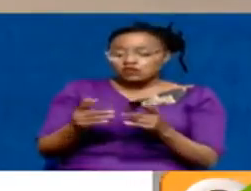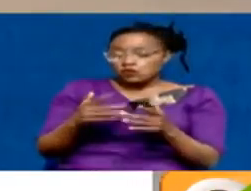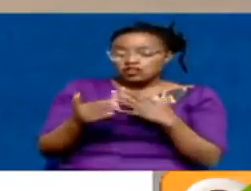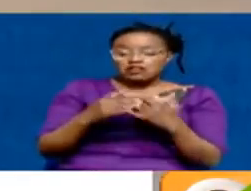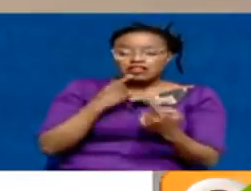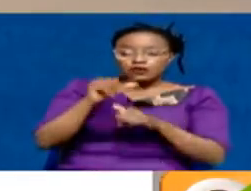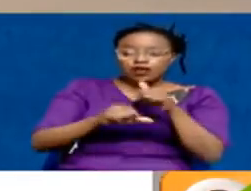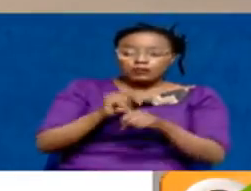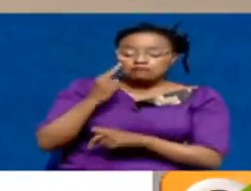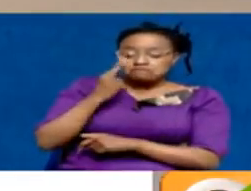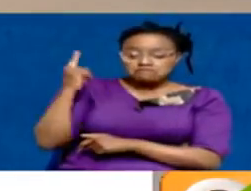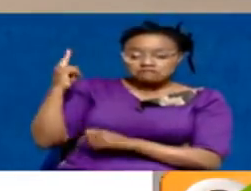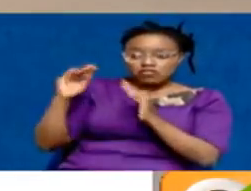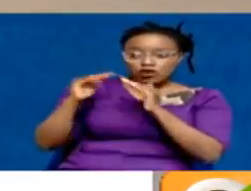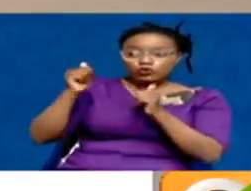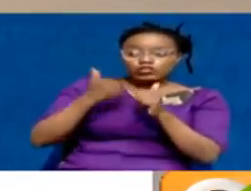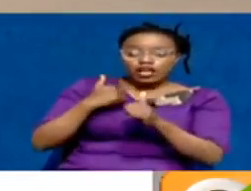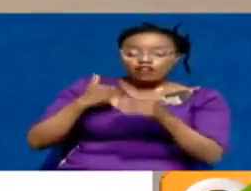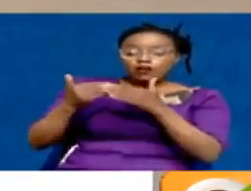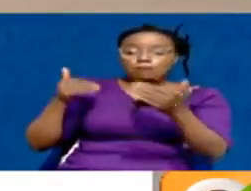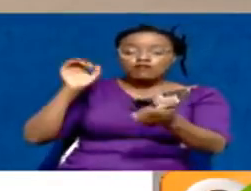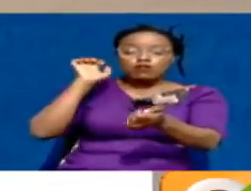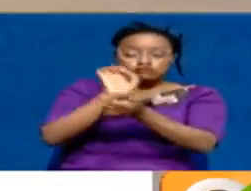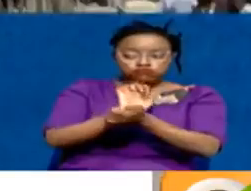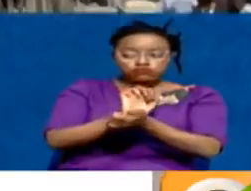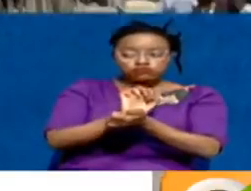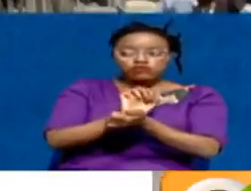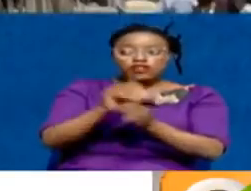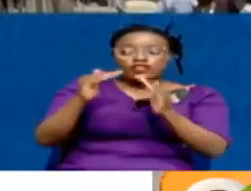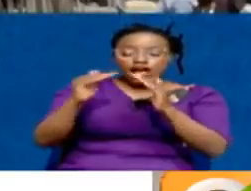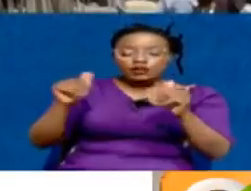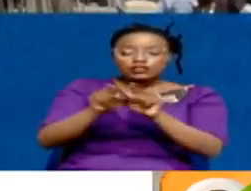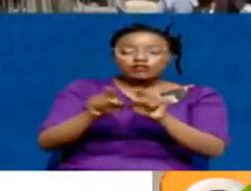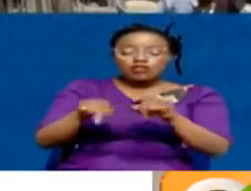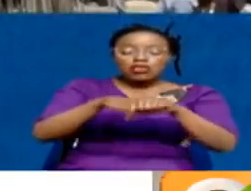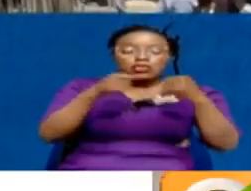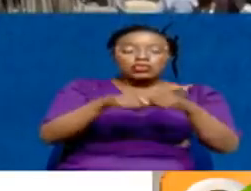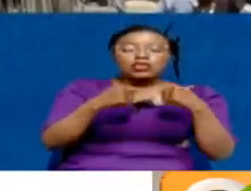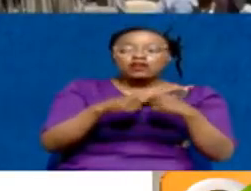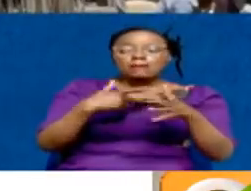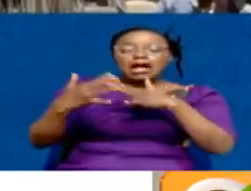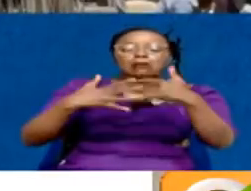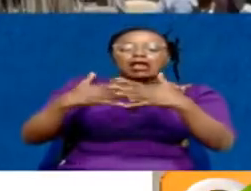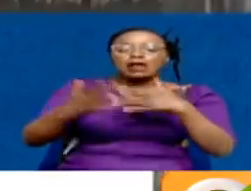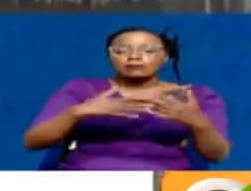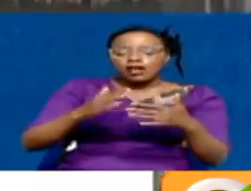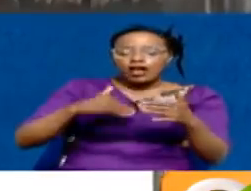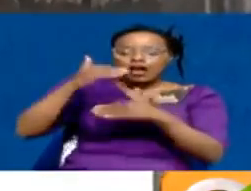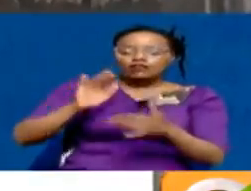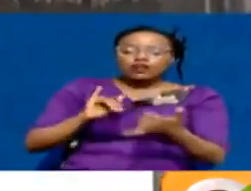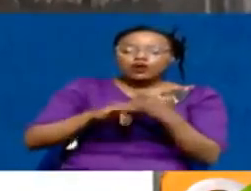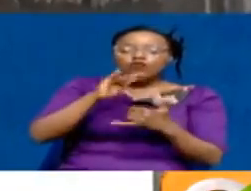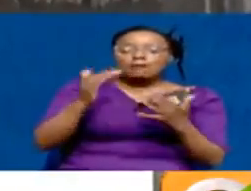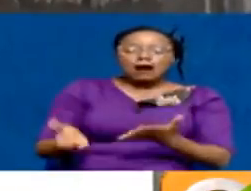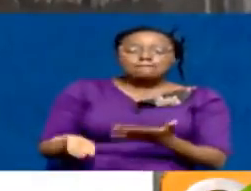Kandamkemer. Hii ndiyo nyumba aliyoiacha kabla afungwe gerezani. Boma limechakana kuwa mahame baada ya mkewe